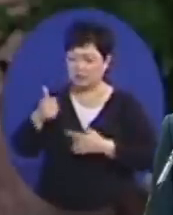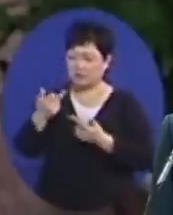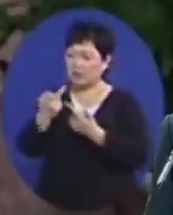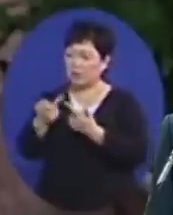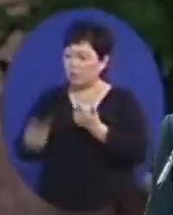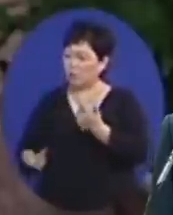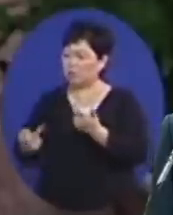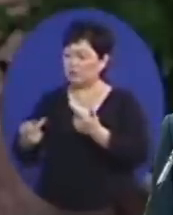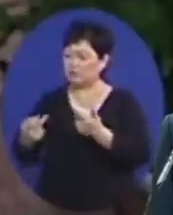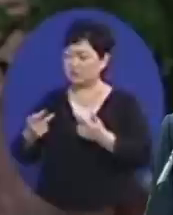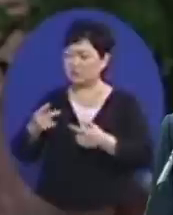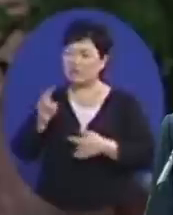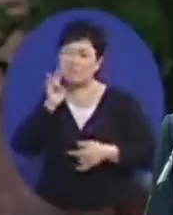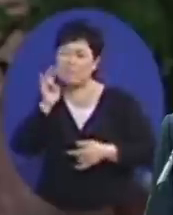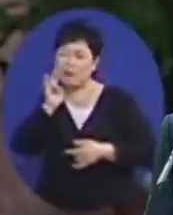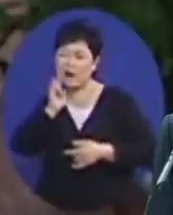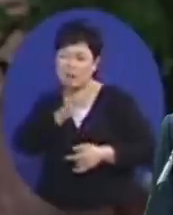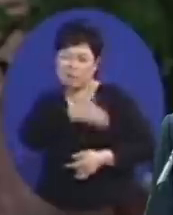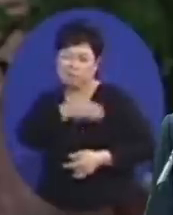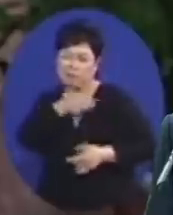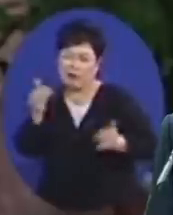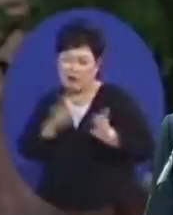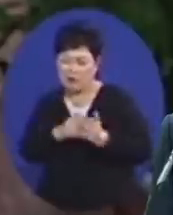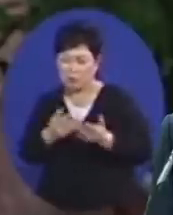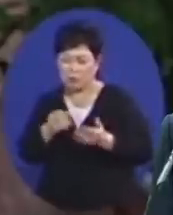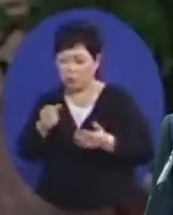오는데 기뻐해서